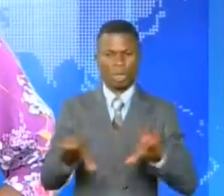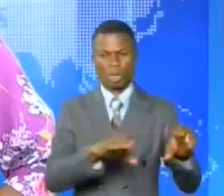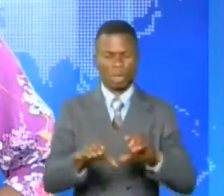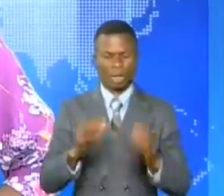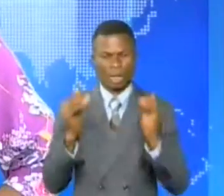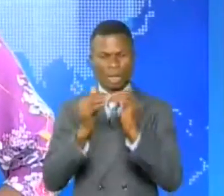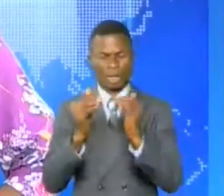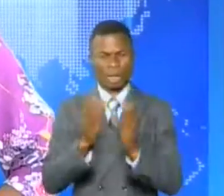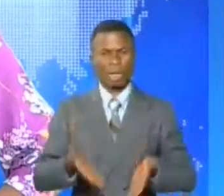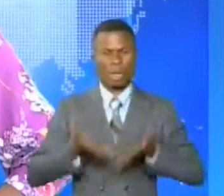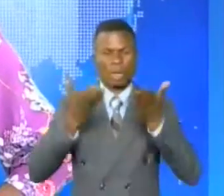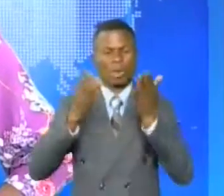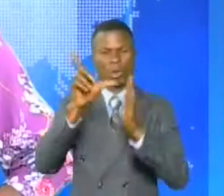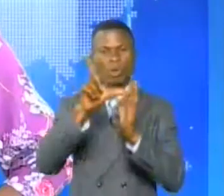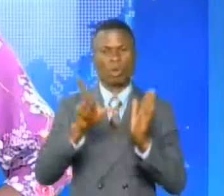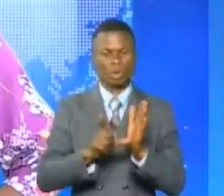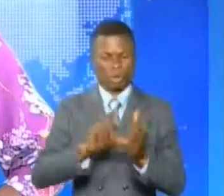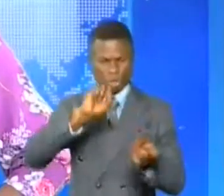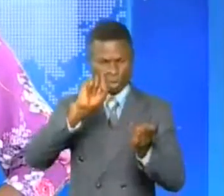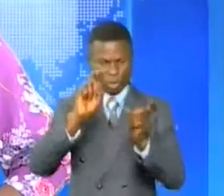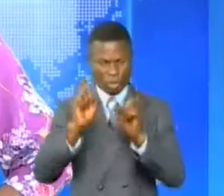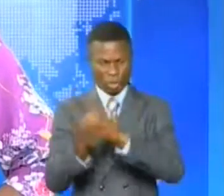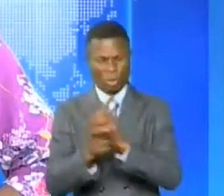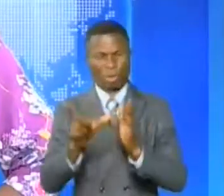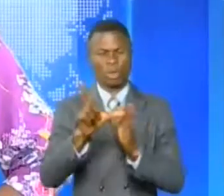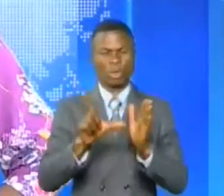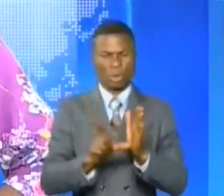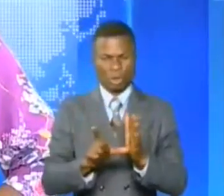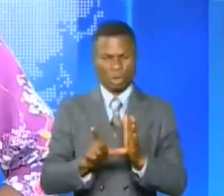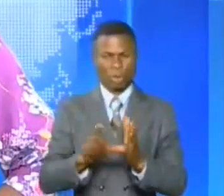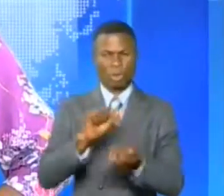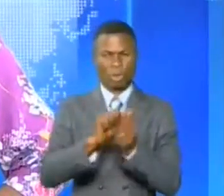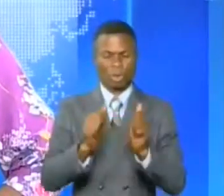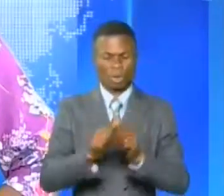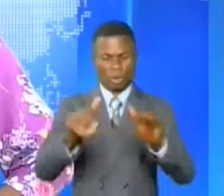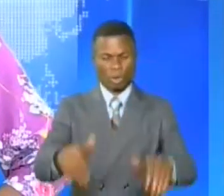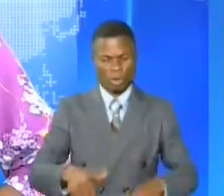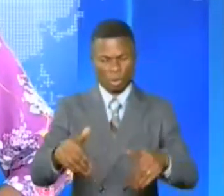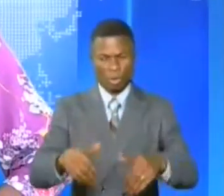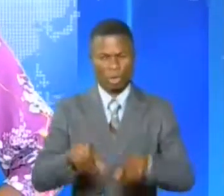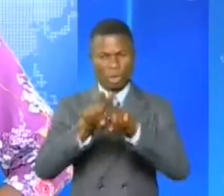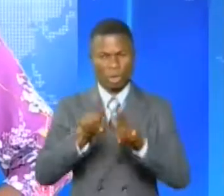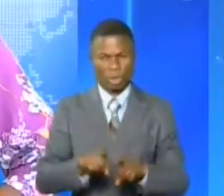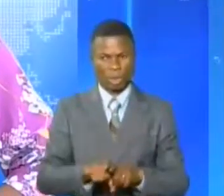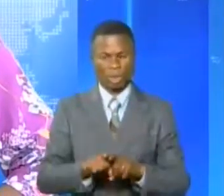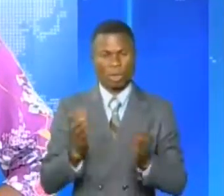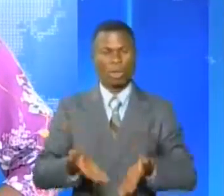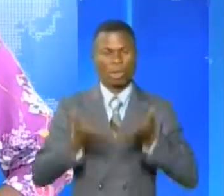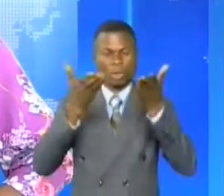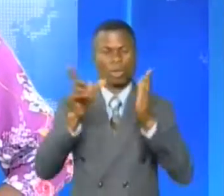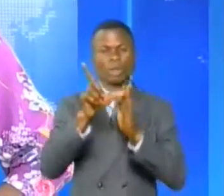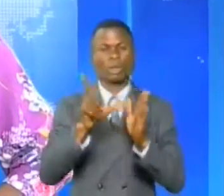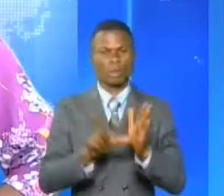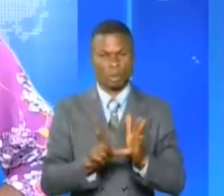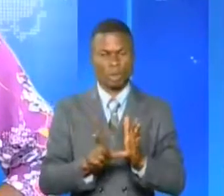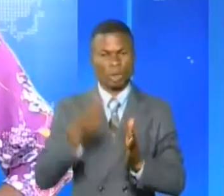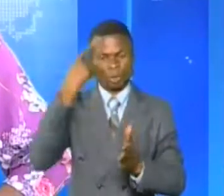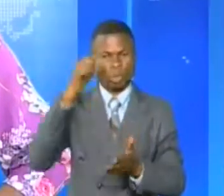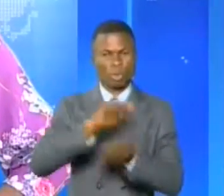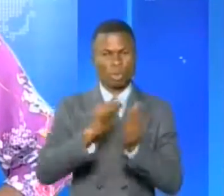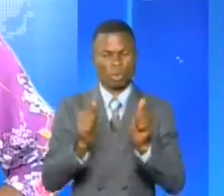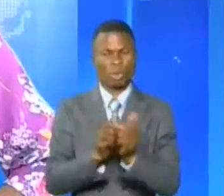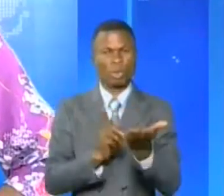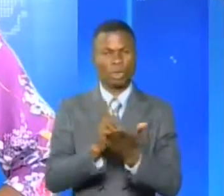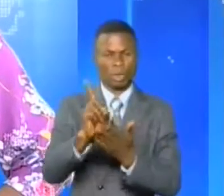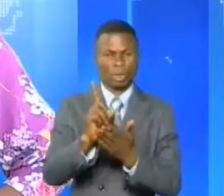la proposition de loi modifiant la loi sur l'agriculture, mais aussi la proposition de loi sur les